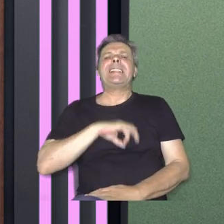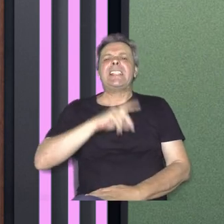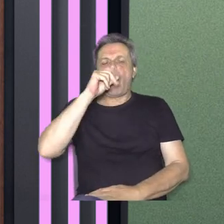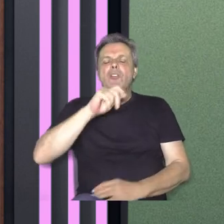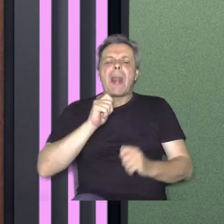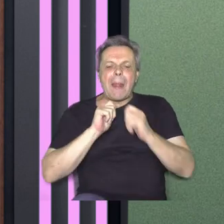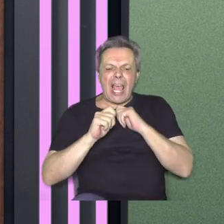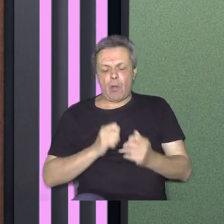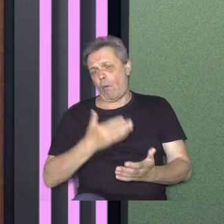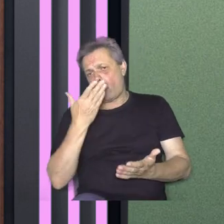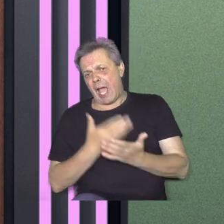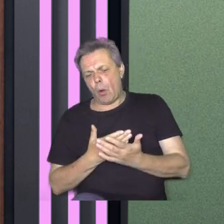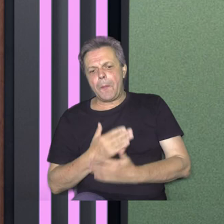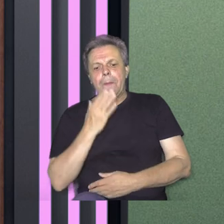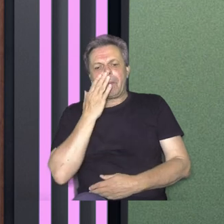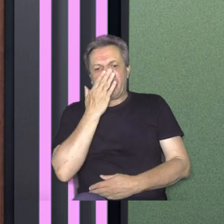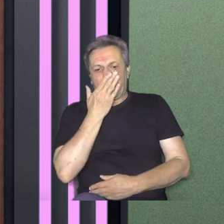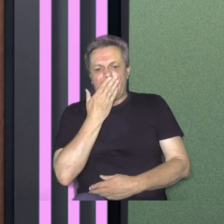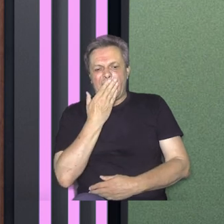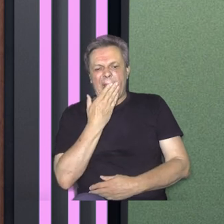razgovoru. Da. Tako da